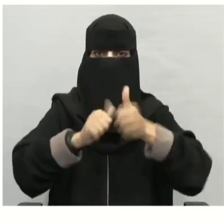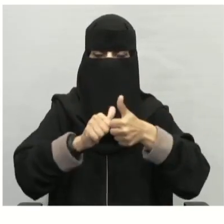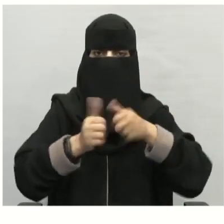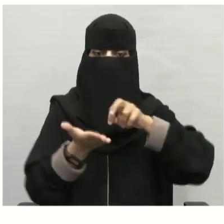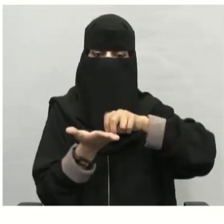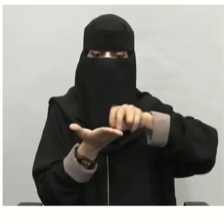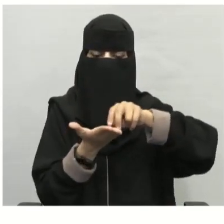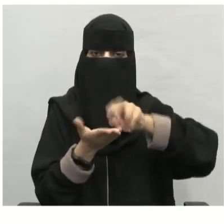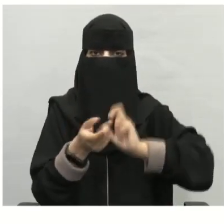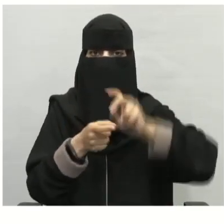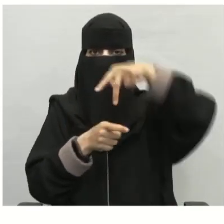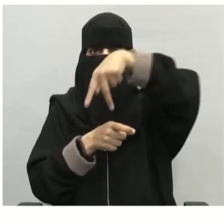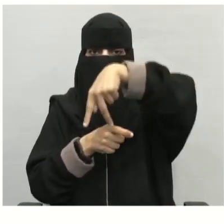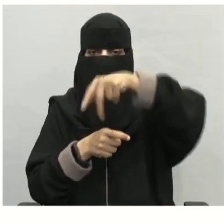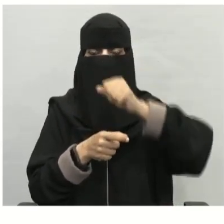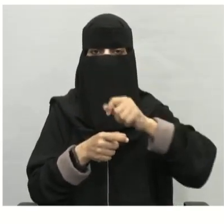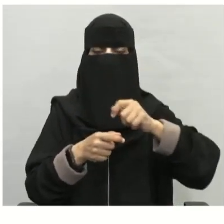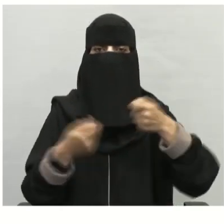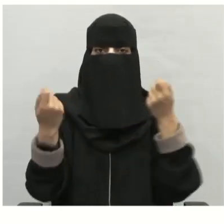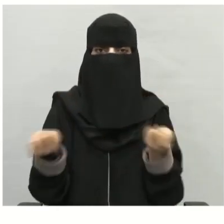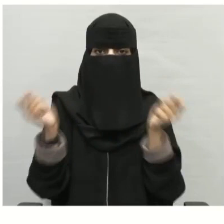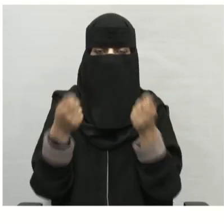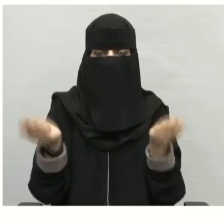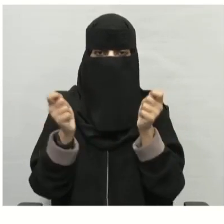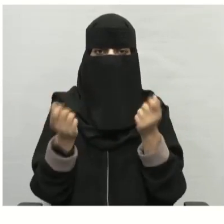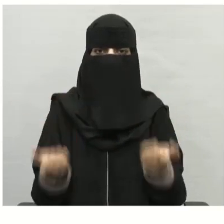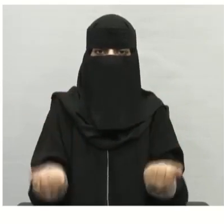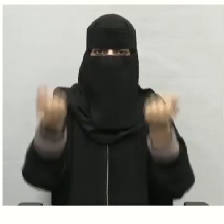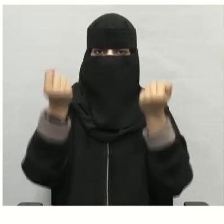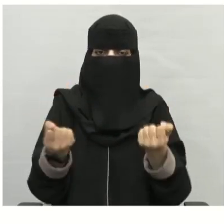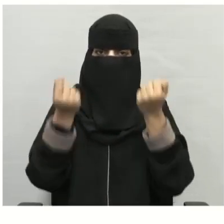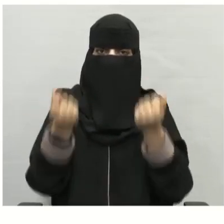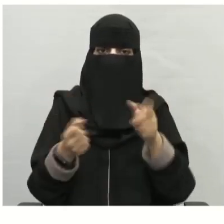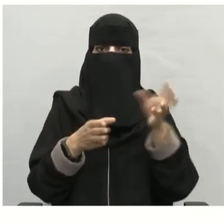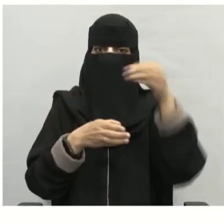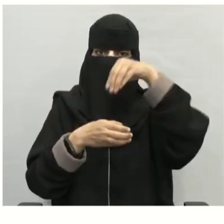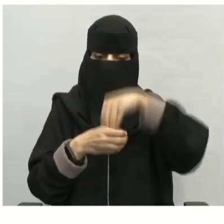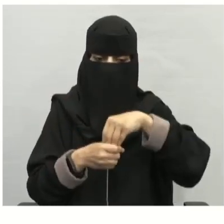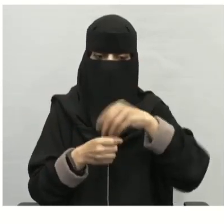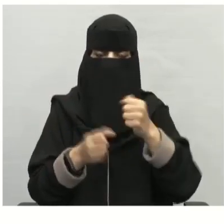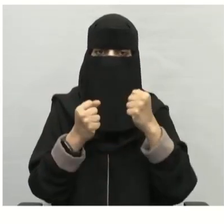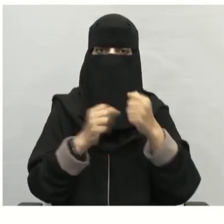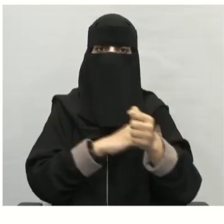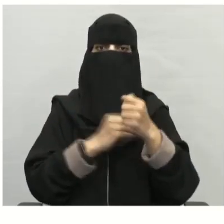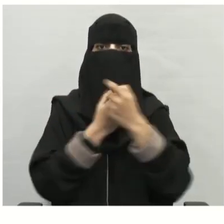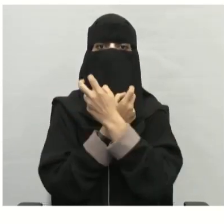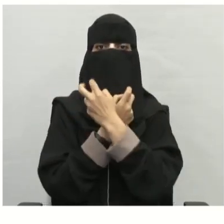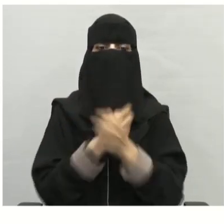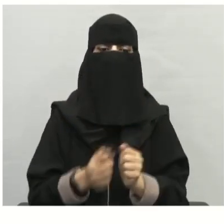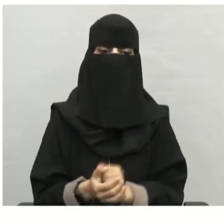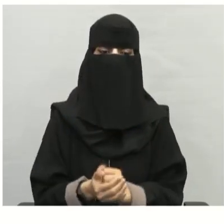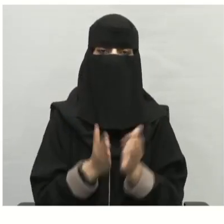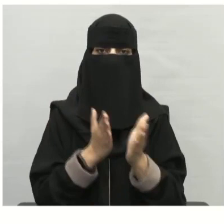المشي القفز على الحبل رفع الاوزان كلها تدخل ضمن تقويه العظام